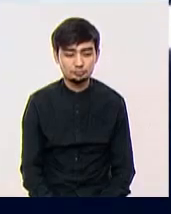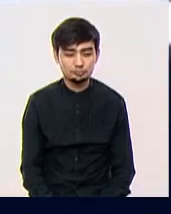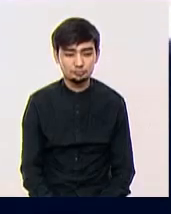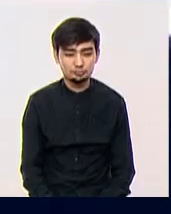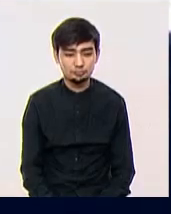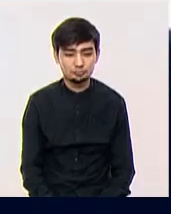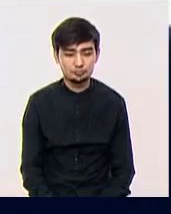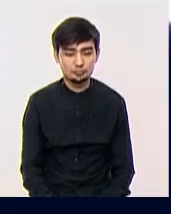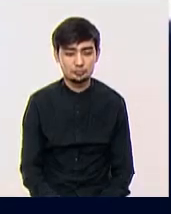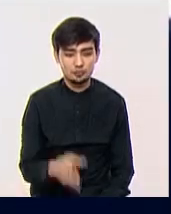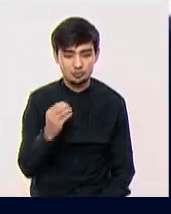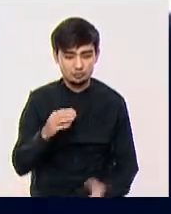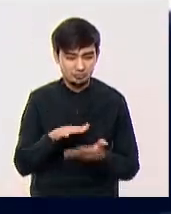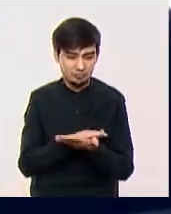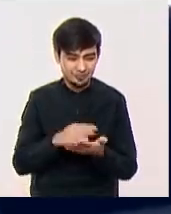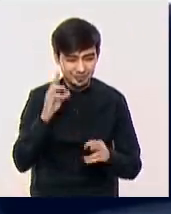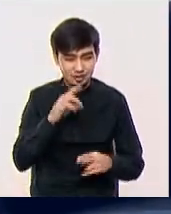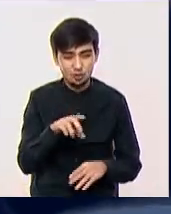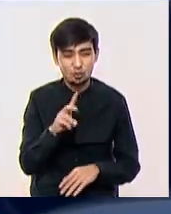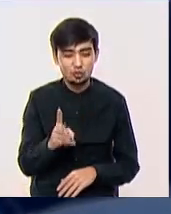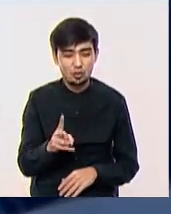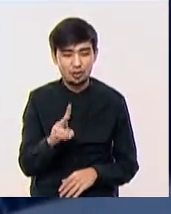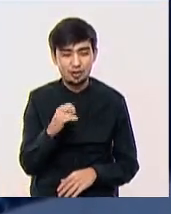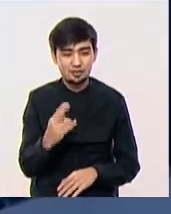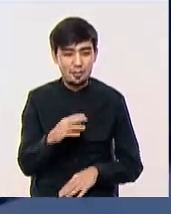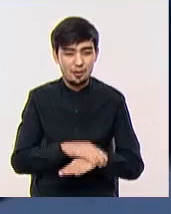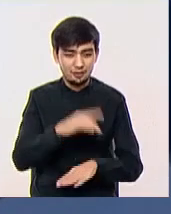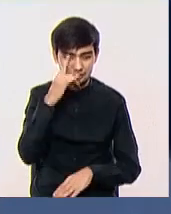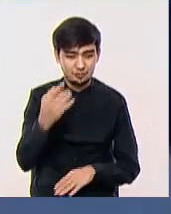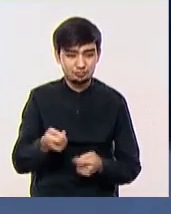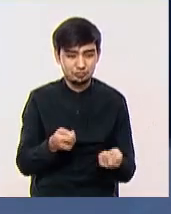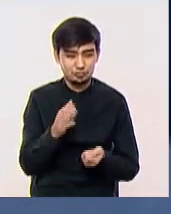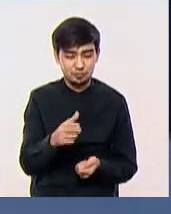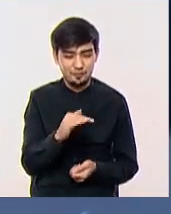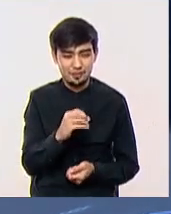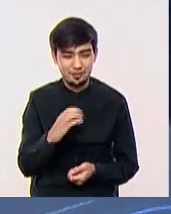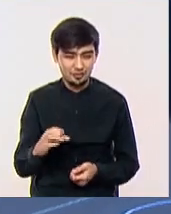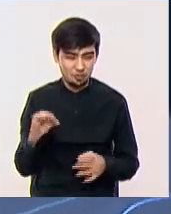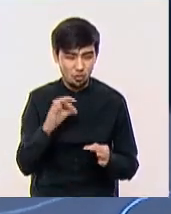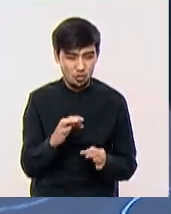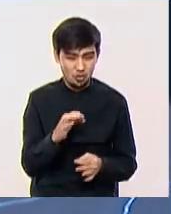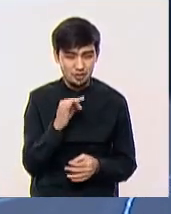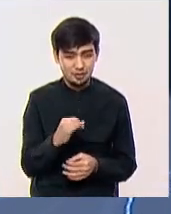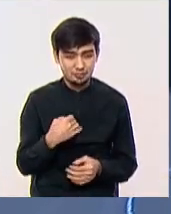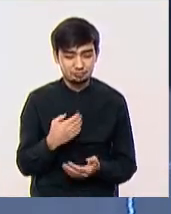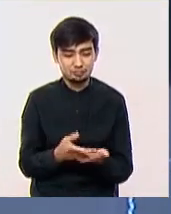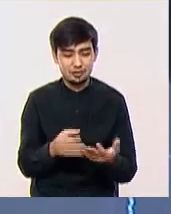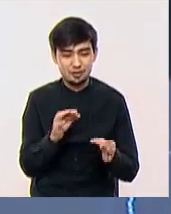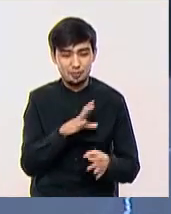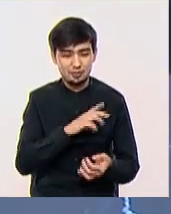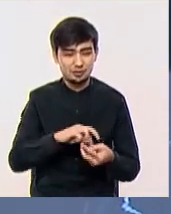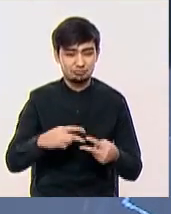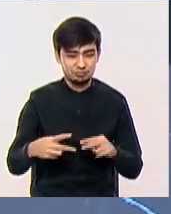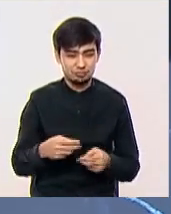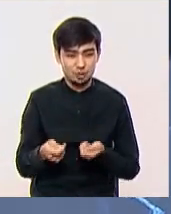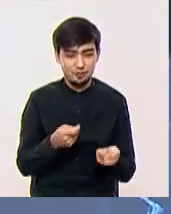все еще неизвестно кто возглавит национальный банк казахстана финансовом регуляторе наших корреспондентов заверили что смены руководства